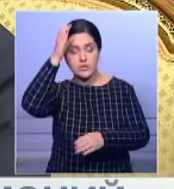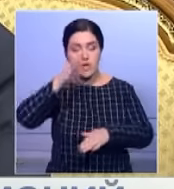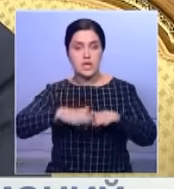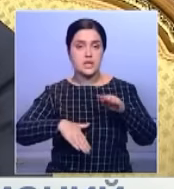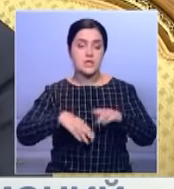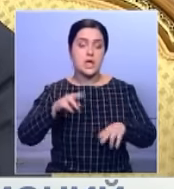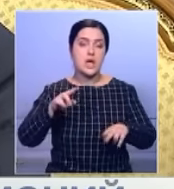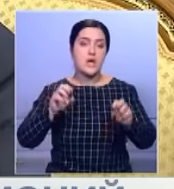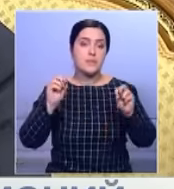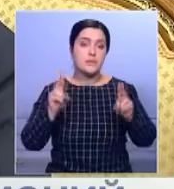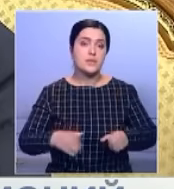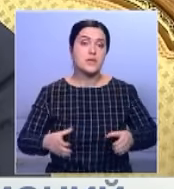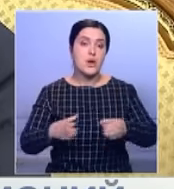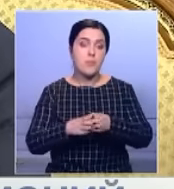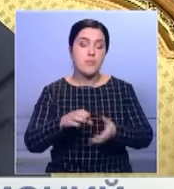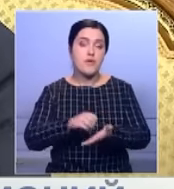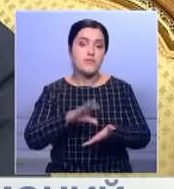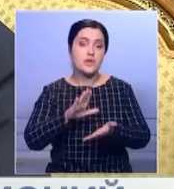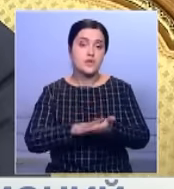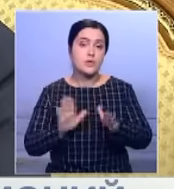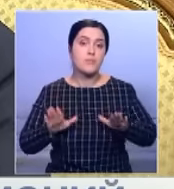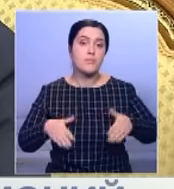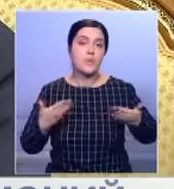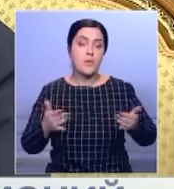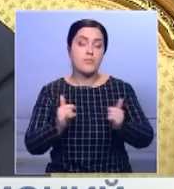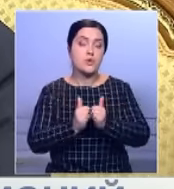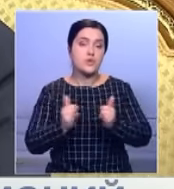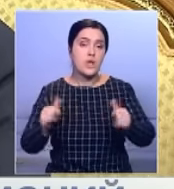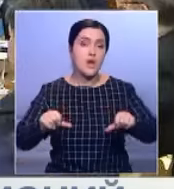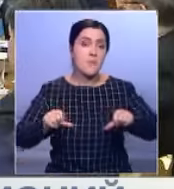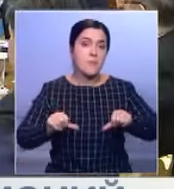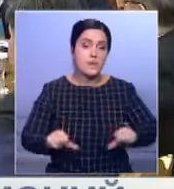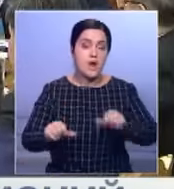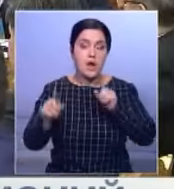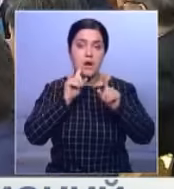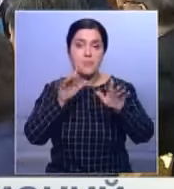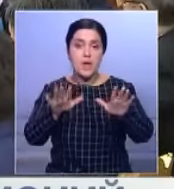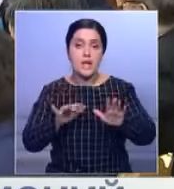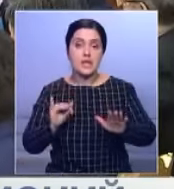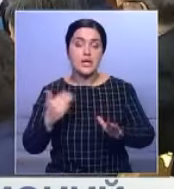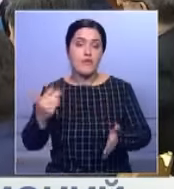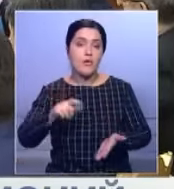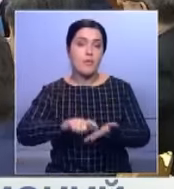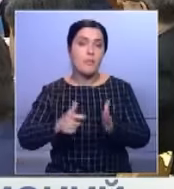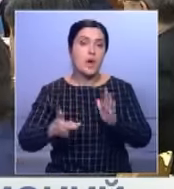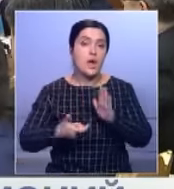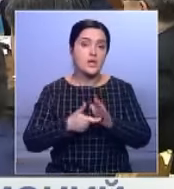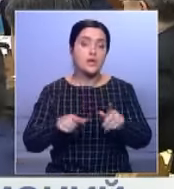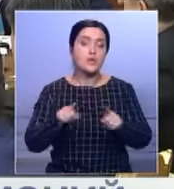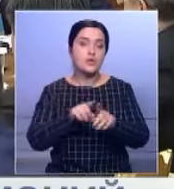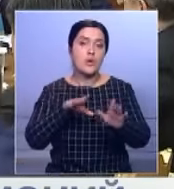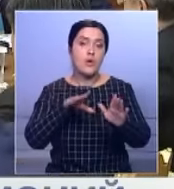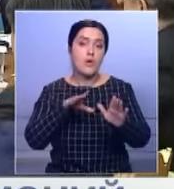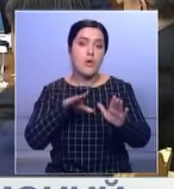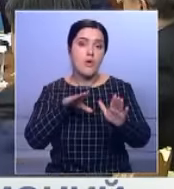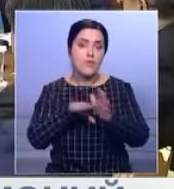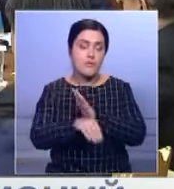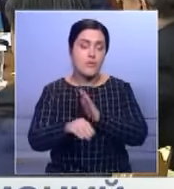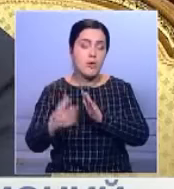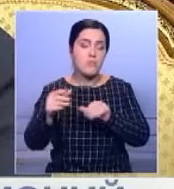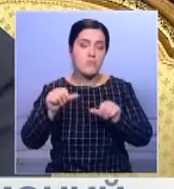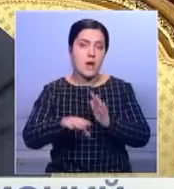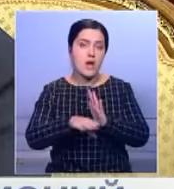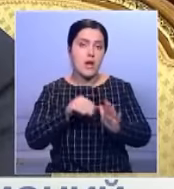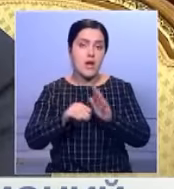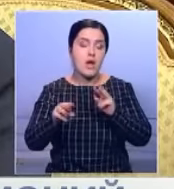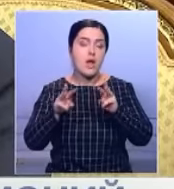сообщества. Внесенные предложения предусматривают расширение полномочий парламента и его палат, в том числе при формировании правительства.